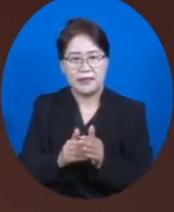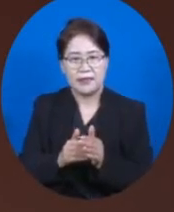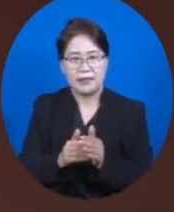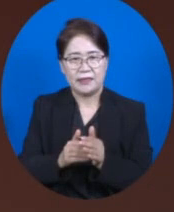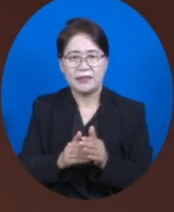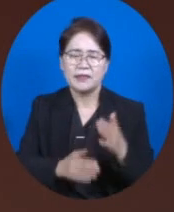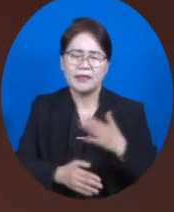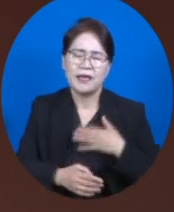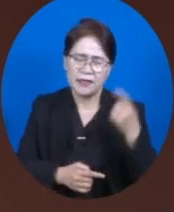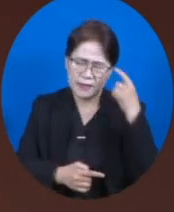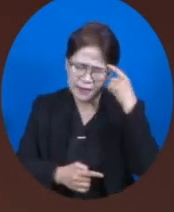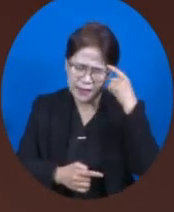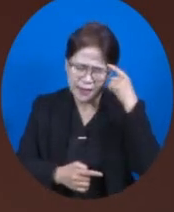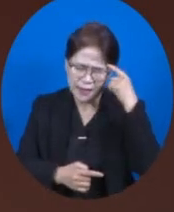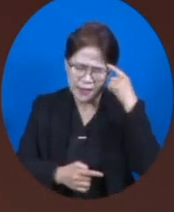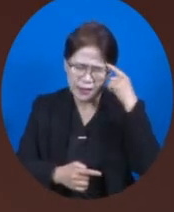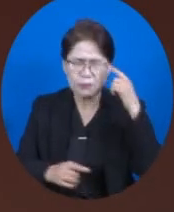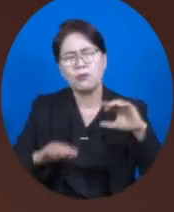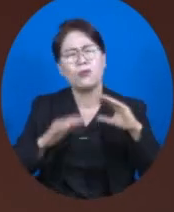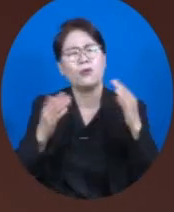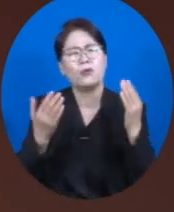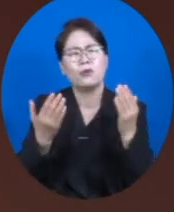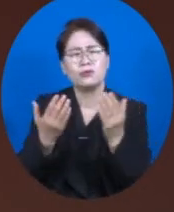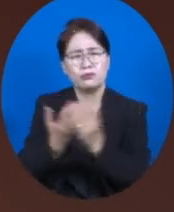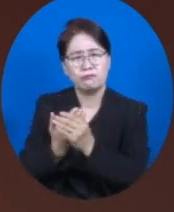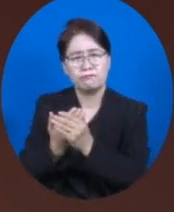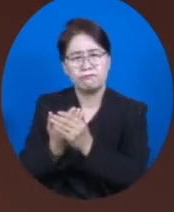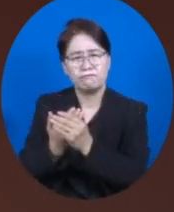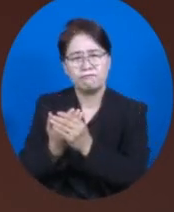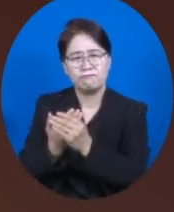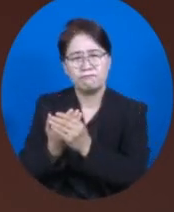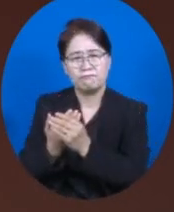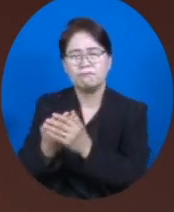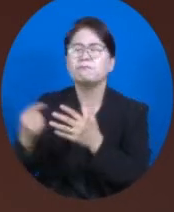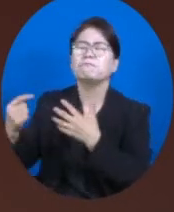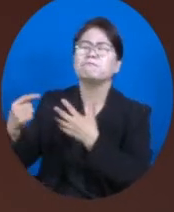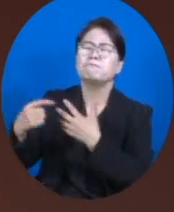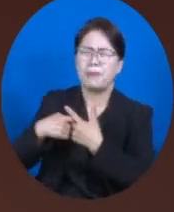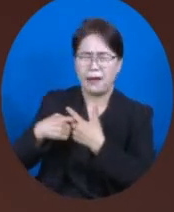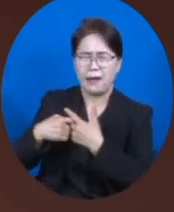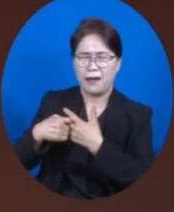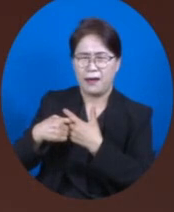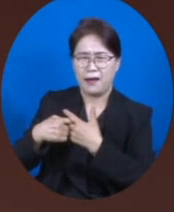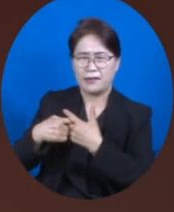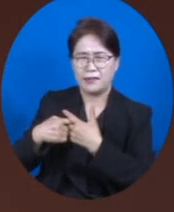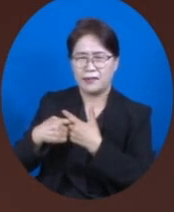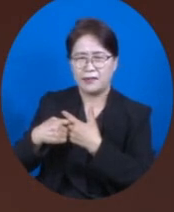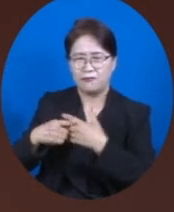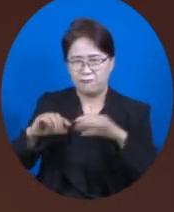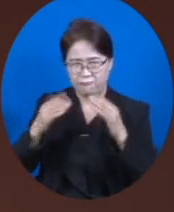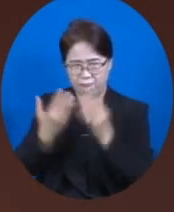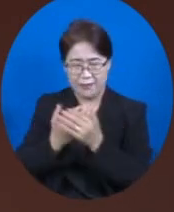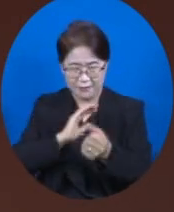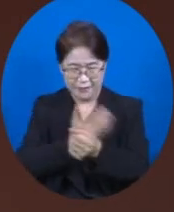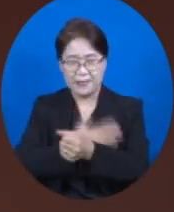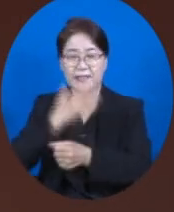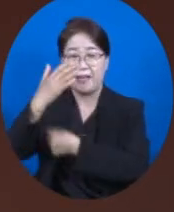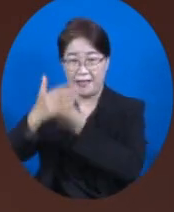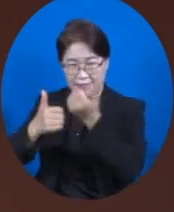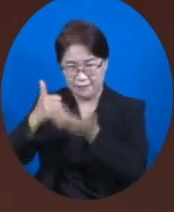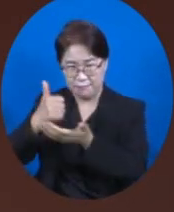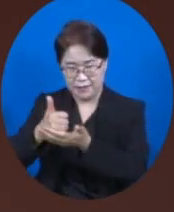내 생각까지 다 바라볼 수 있는 초자연적인 눈이라는 거예요